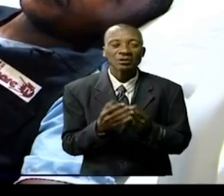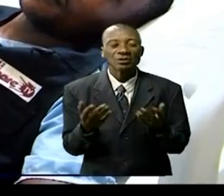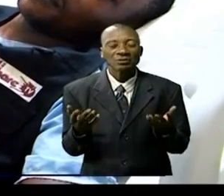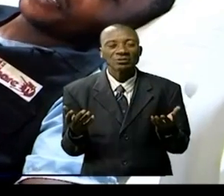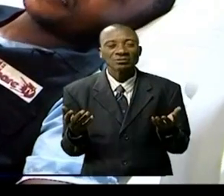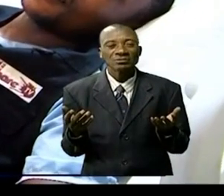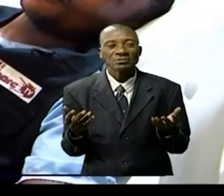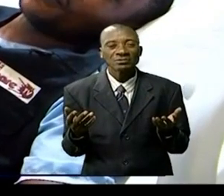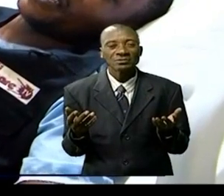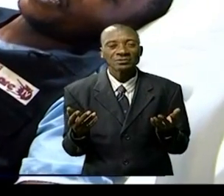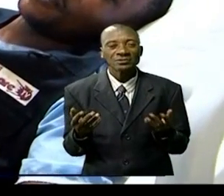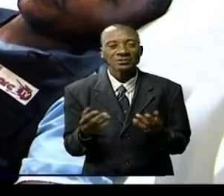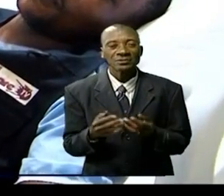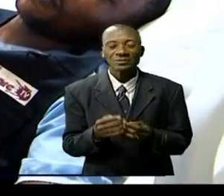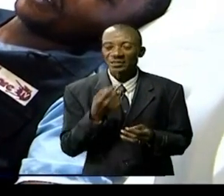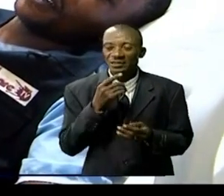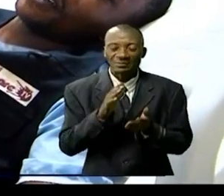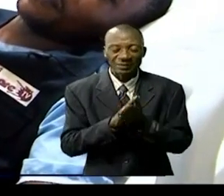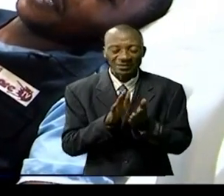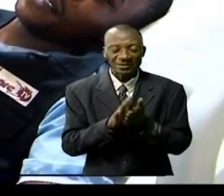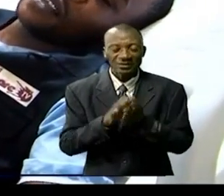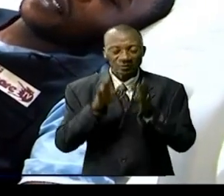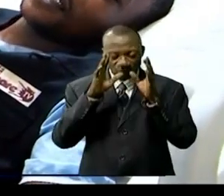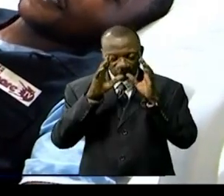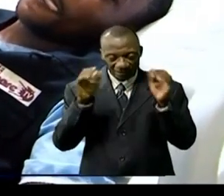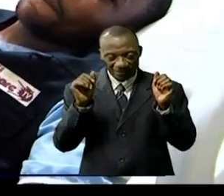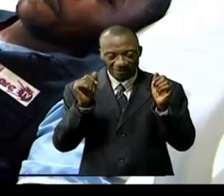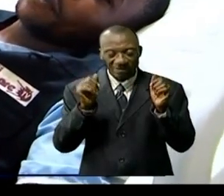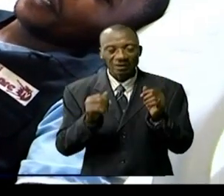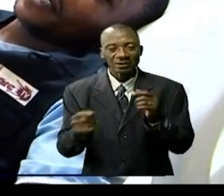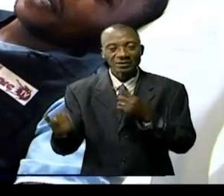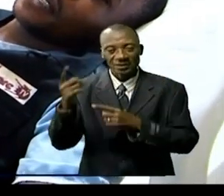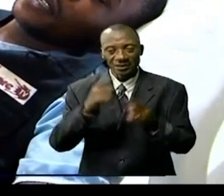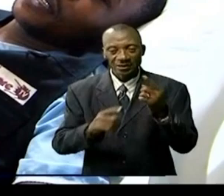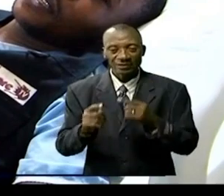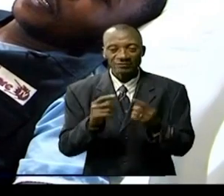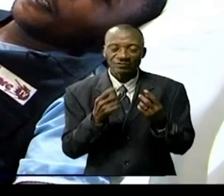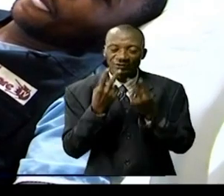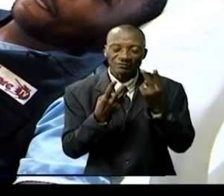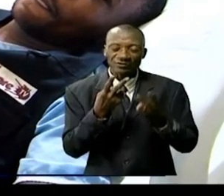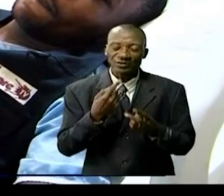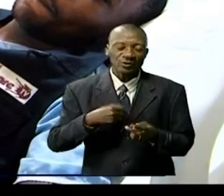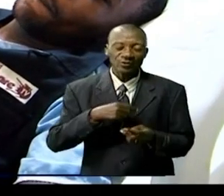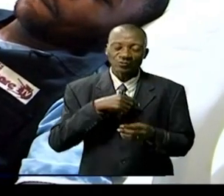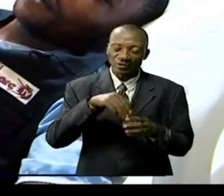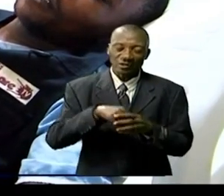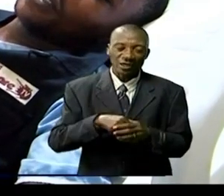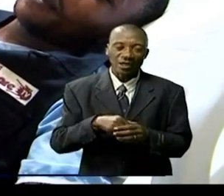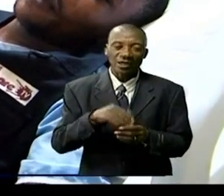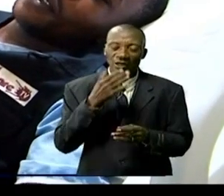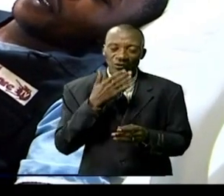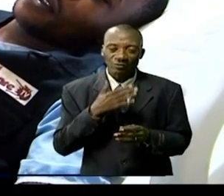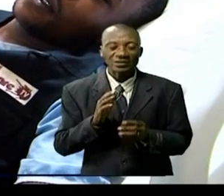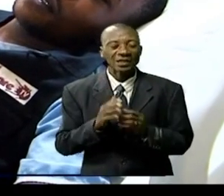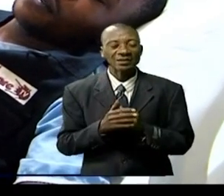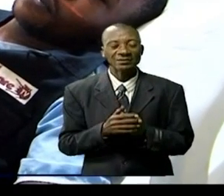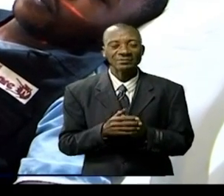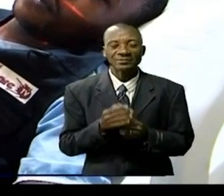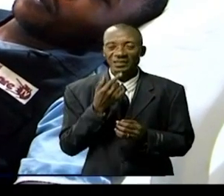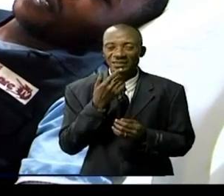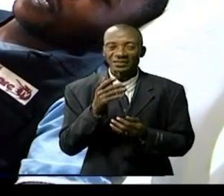merci d'avoir une équipe nommée mal apprise dans l'allier et maintenant